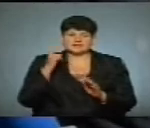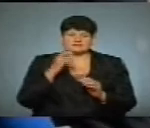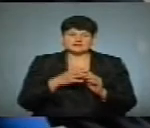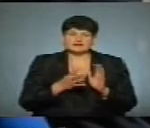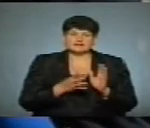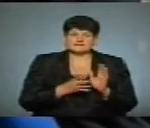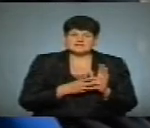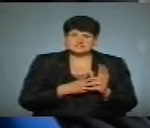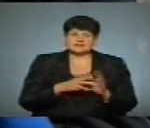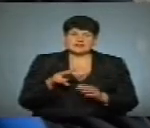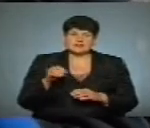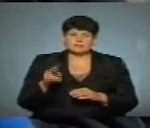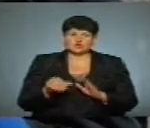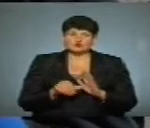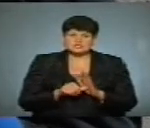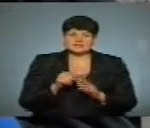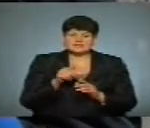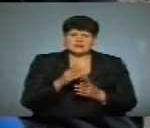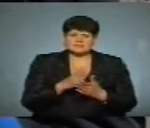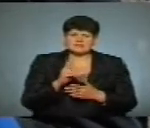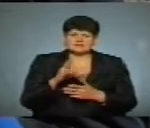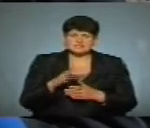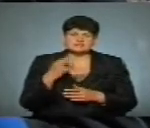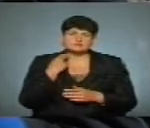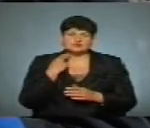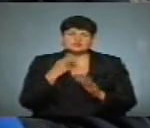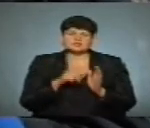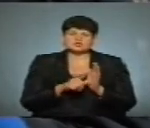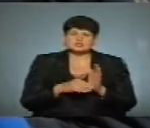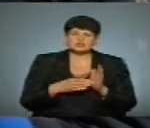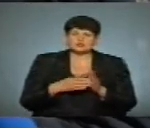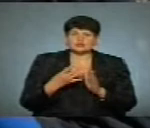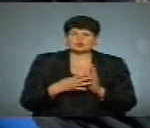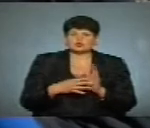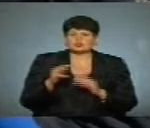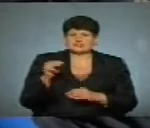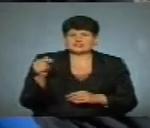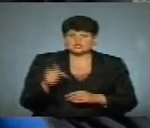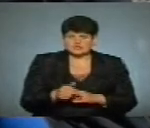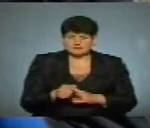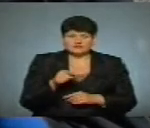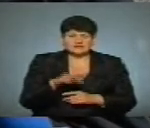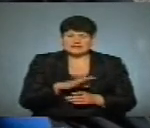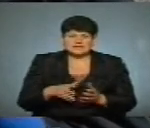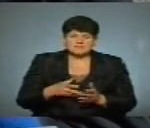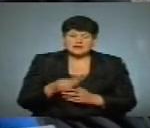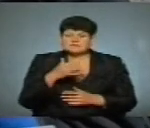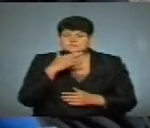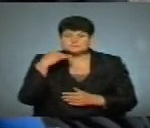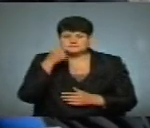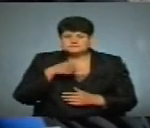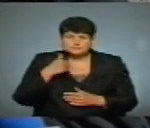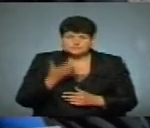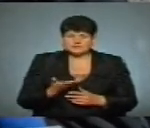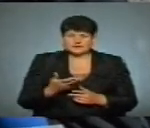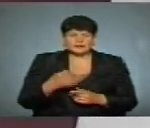Лепкова 6. Там деякі квартири мають заборгованість від 60 до 90 тисяч гривень. Тобто вони не платять вже роками і, напевно,